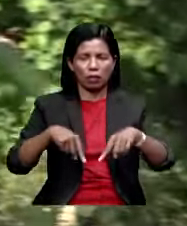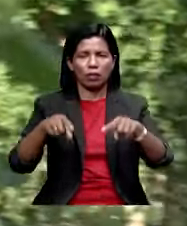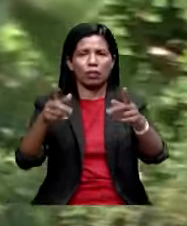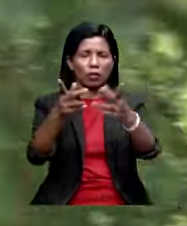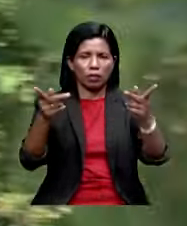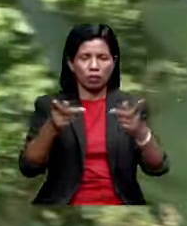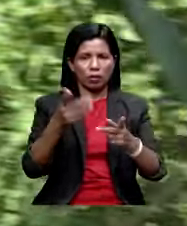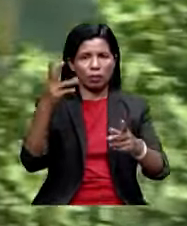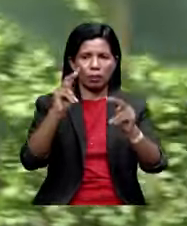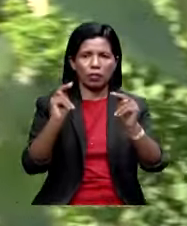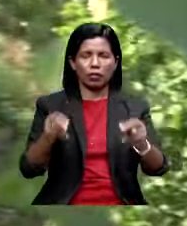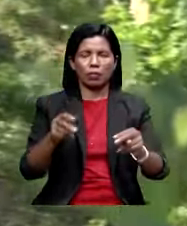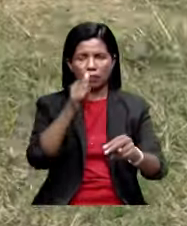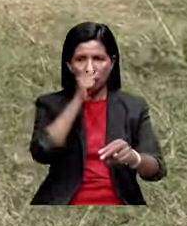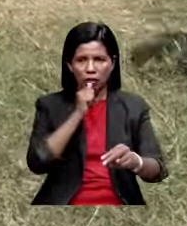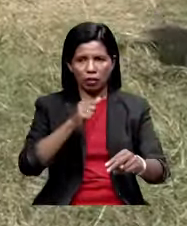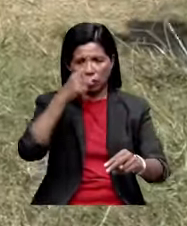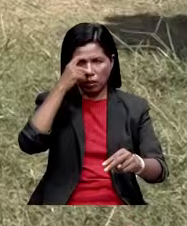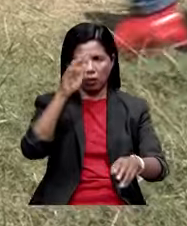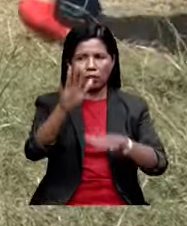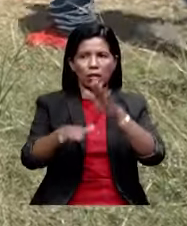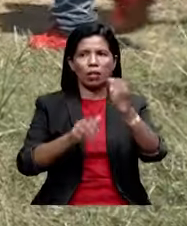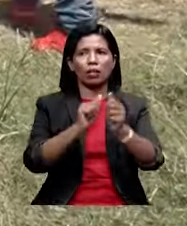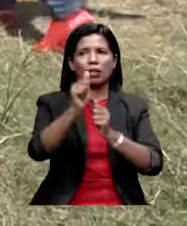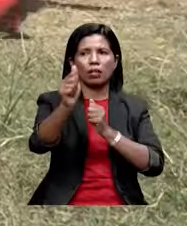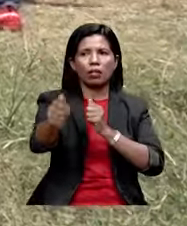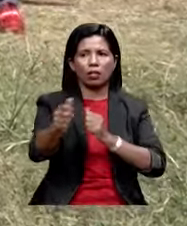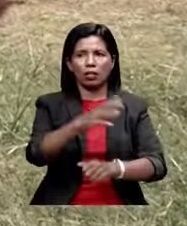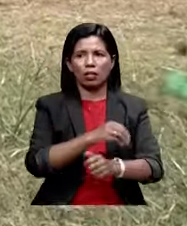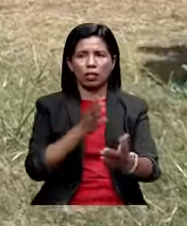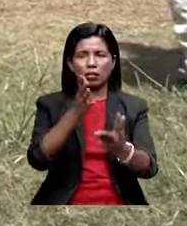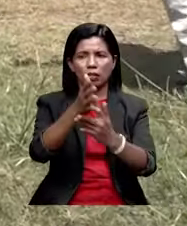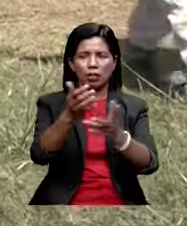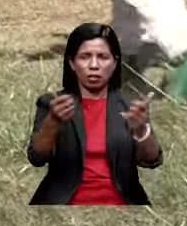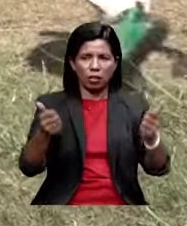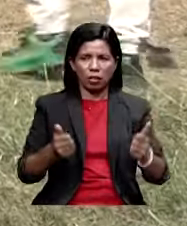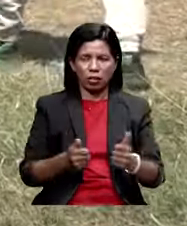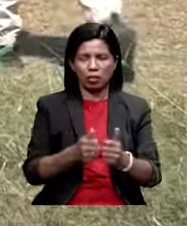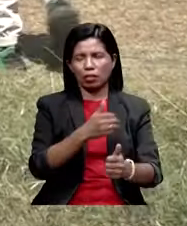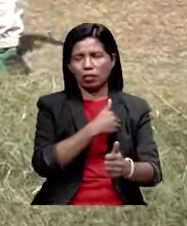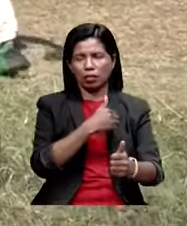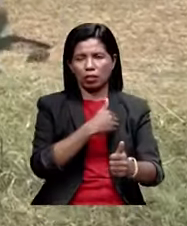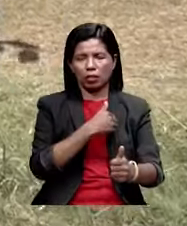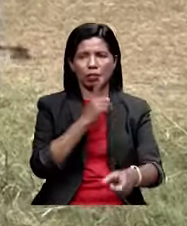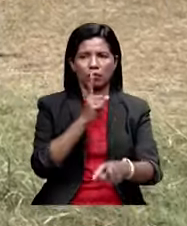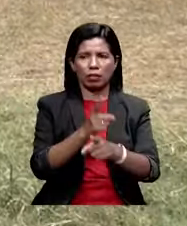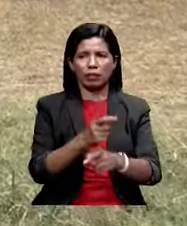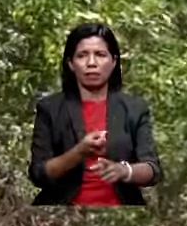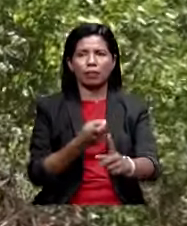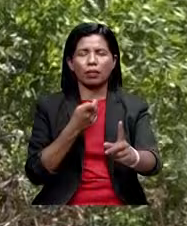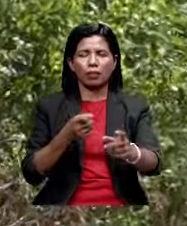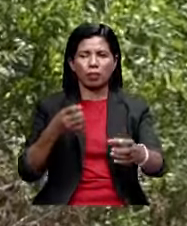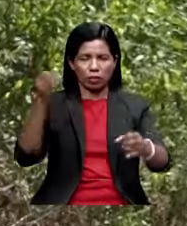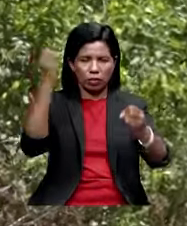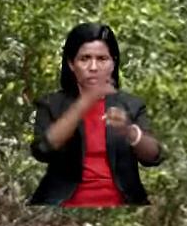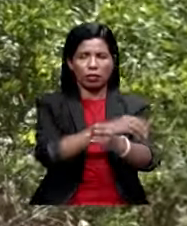Fatin neba precisa paciencia tamba viazen dok nodala nasisu baldeia refere sedauk favorável lihusi